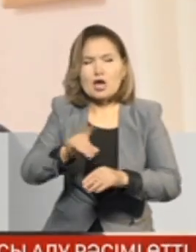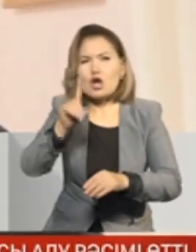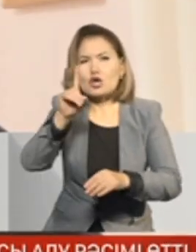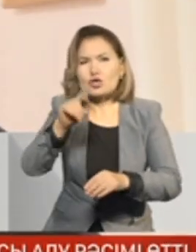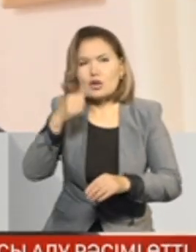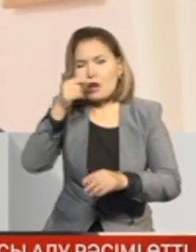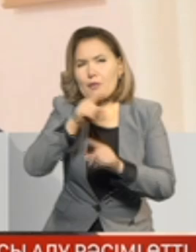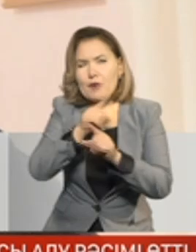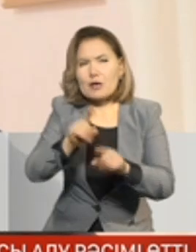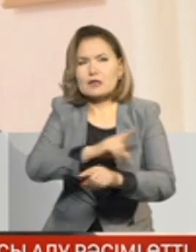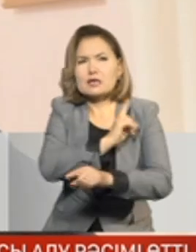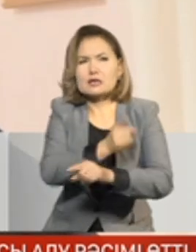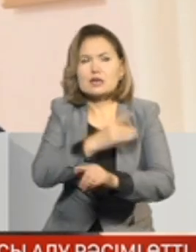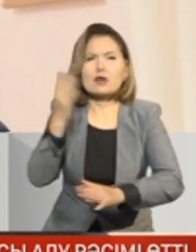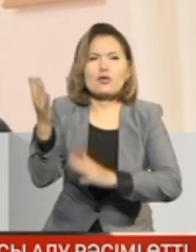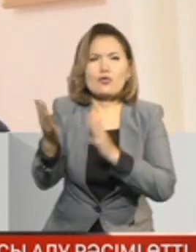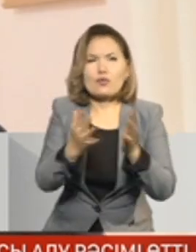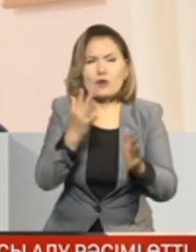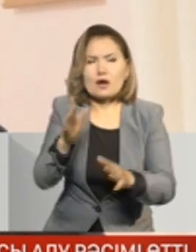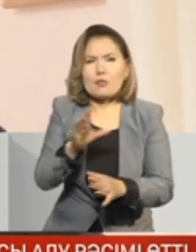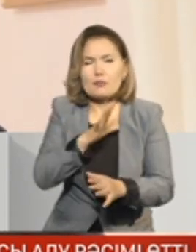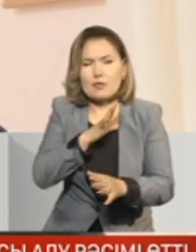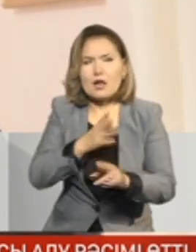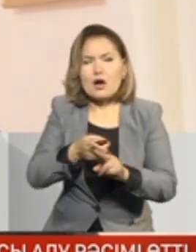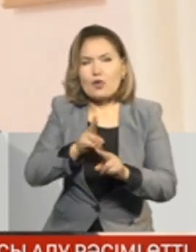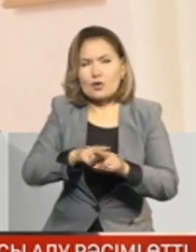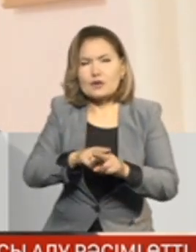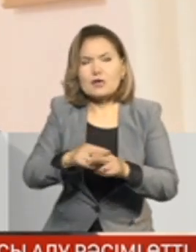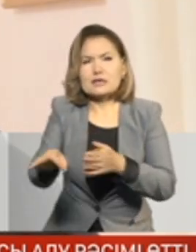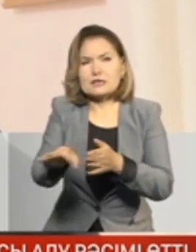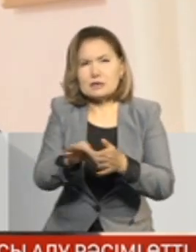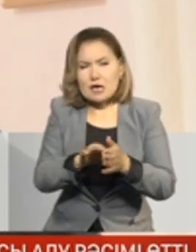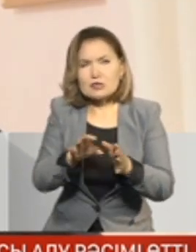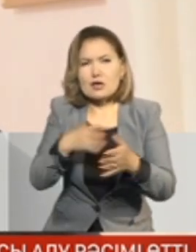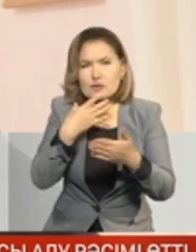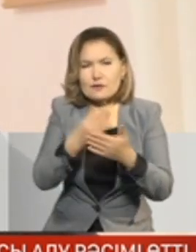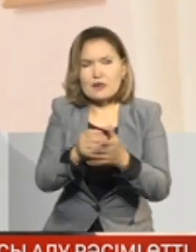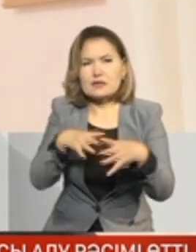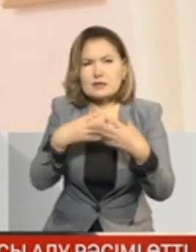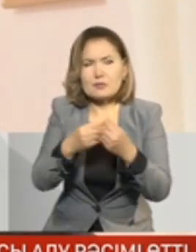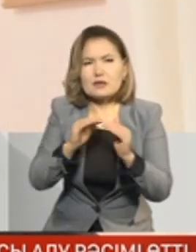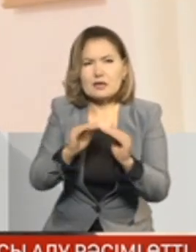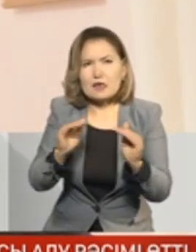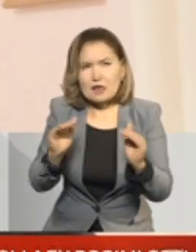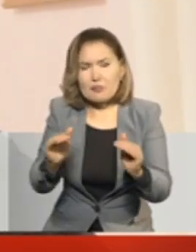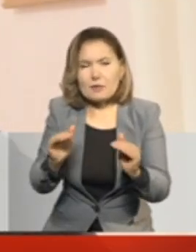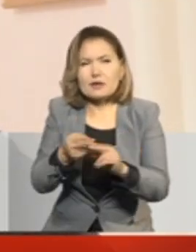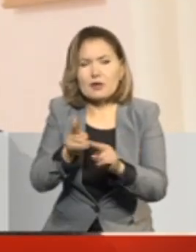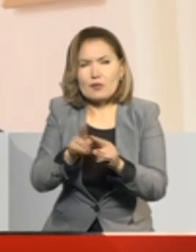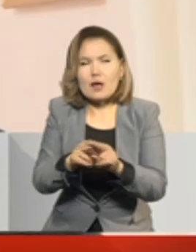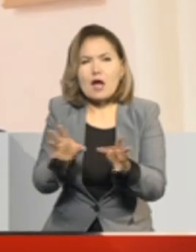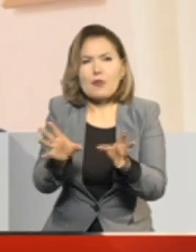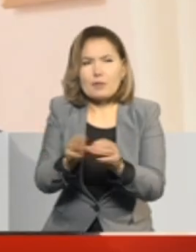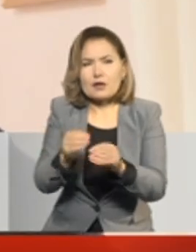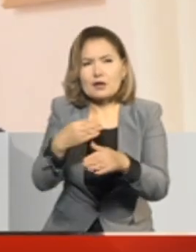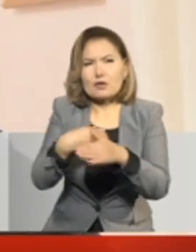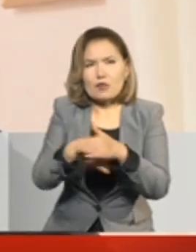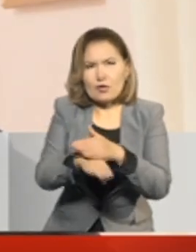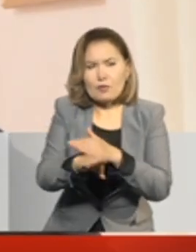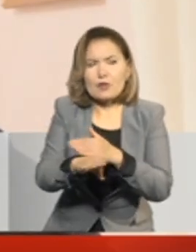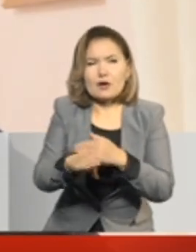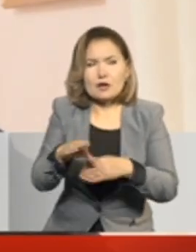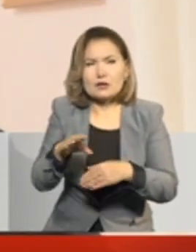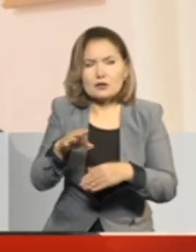келетін ураган болғандықтан бізде шұғыл түрде өзіміздің терезелерімізді ағаш тақташамен